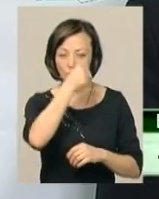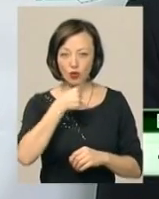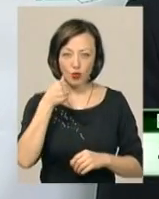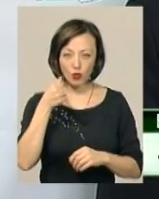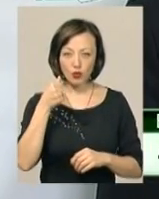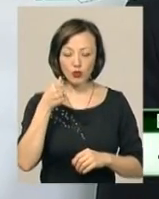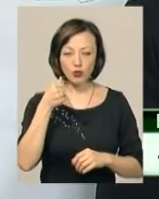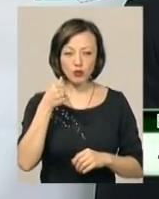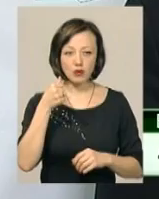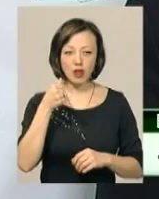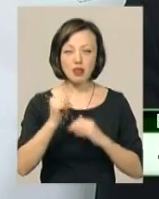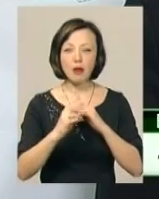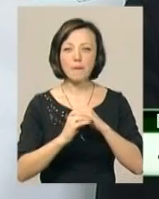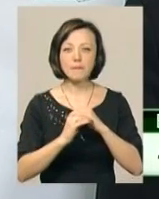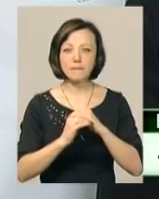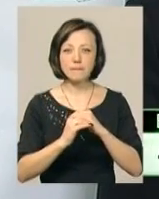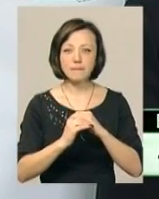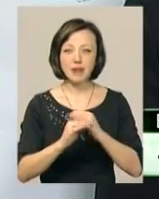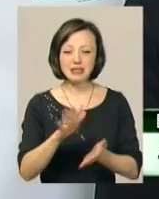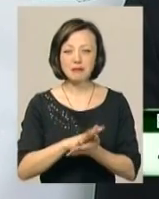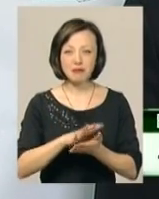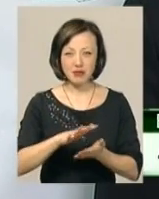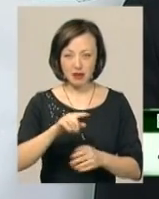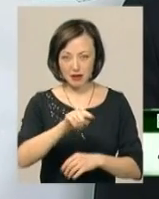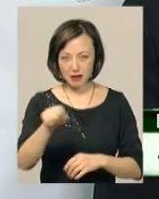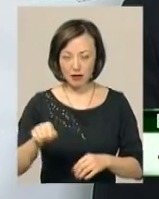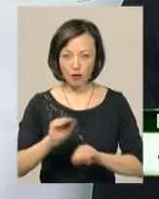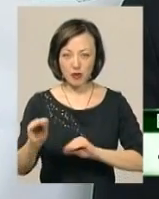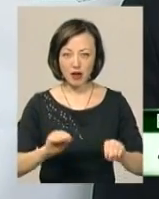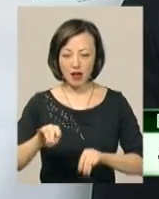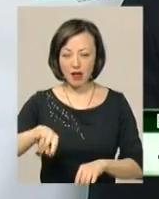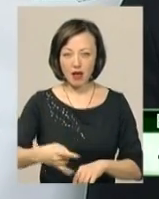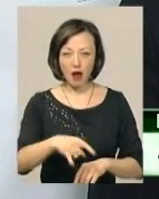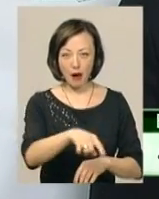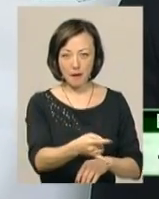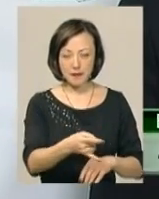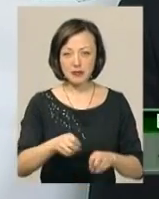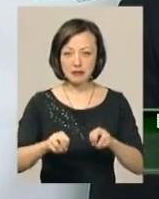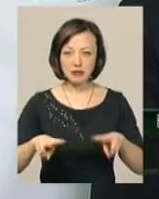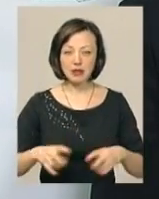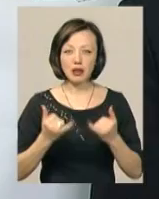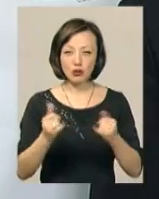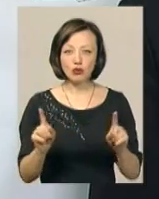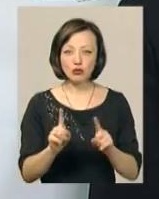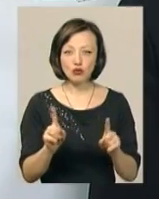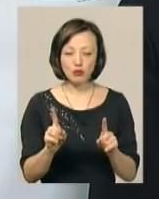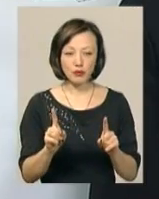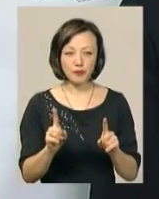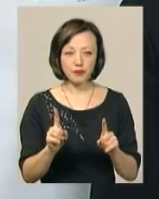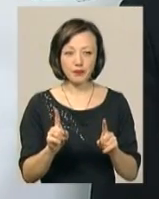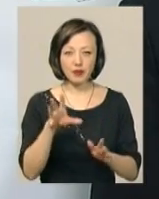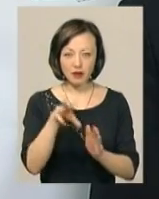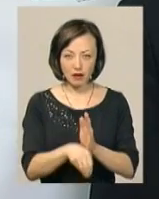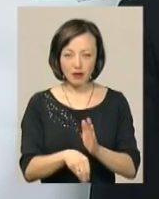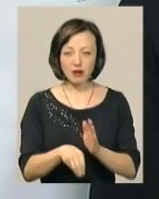на полігоні твердих побутових відводів були оборудовані ями Беккера для того, щоб розміщувати ці